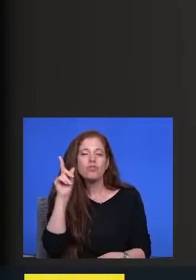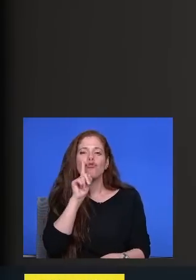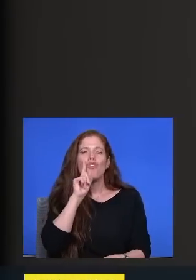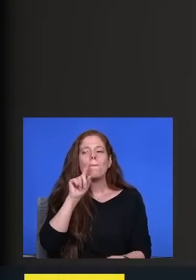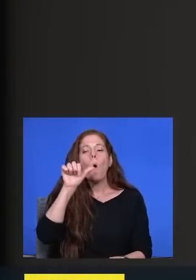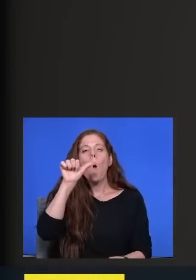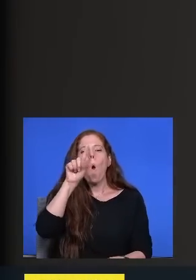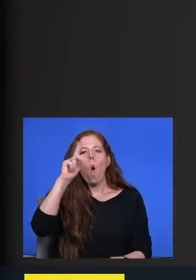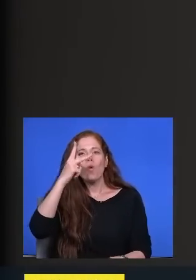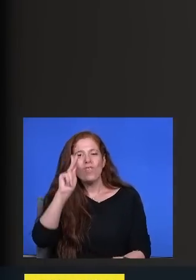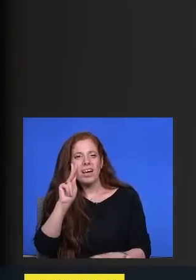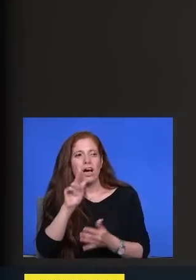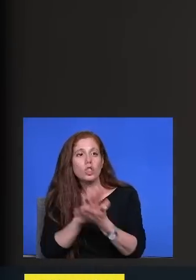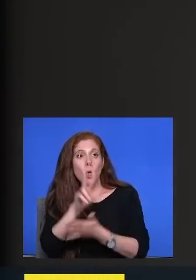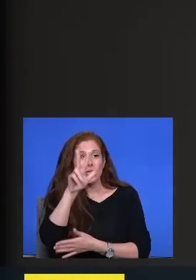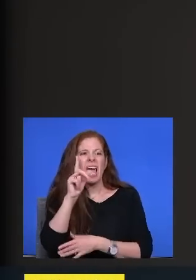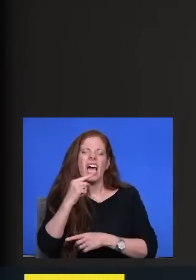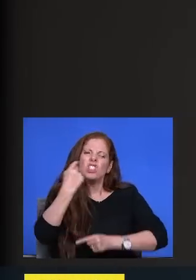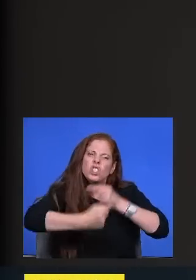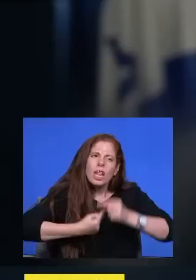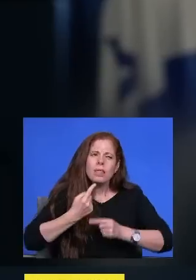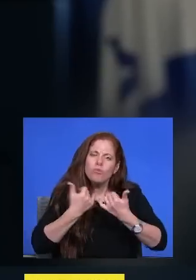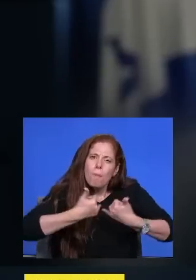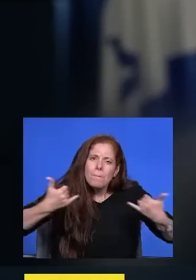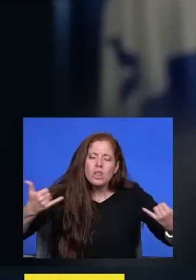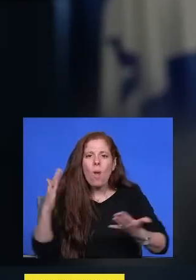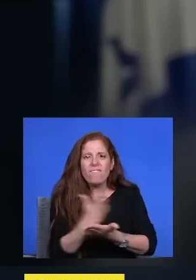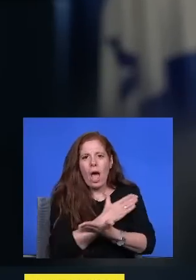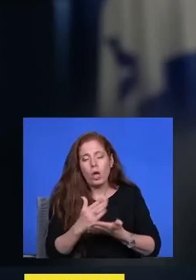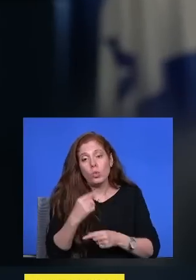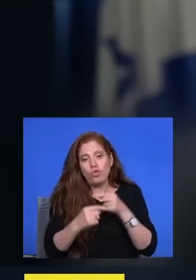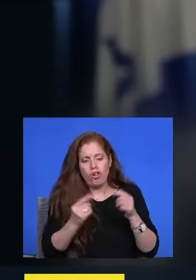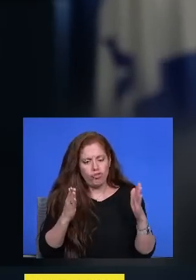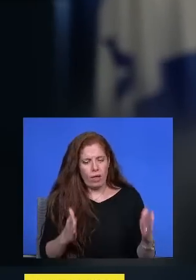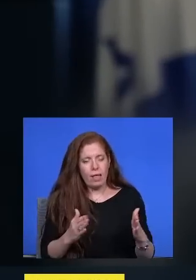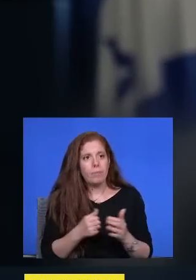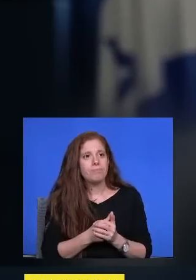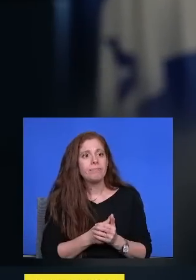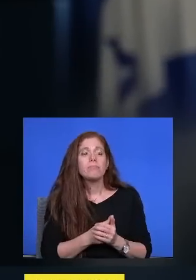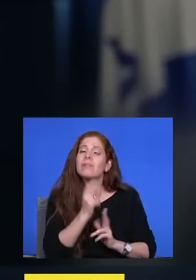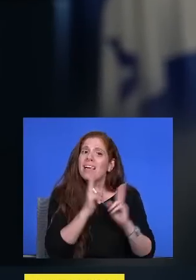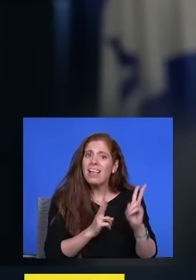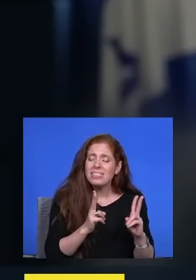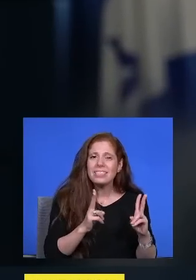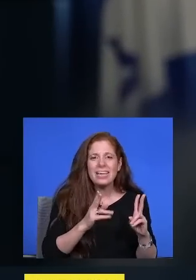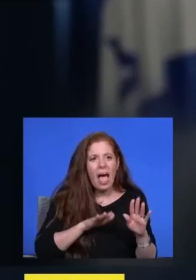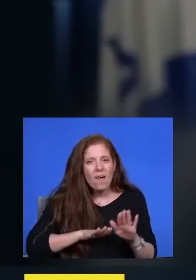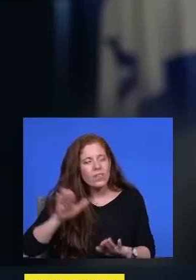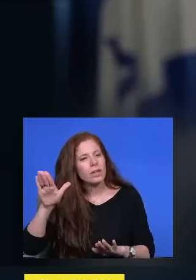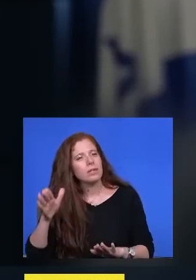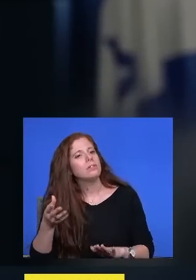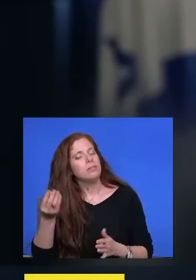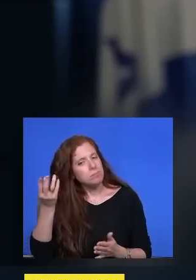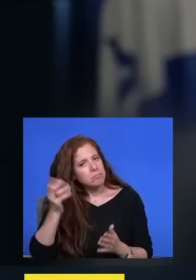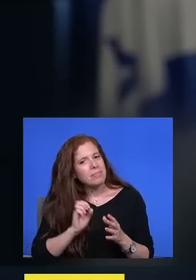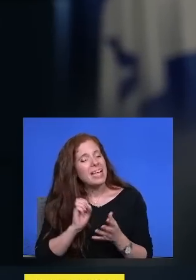אחרי שנים של פיתוח והכנות שנמשכו כשנה. התעשייה האווירית ומערכת הביטחון הציבו הלילה עוד עין שומרת על